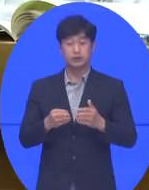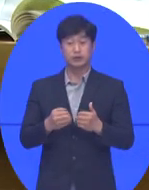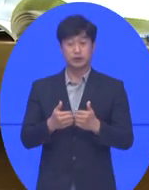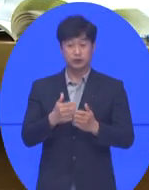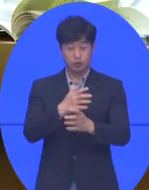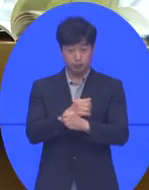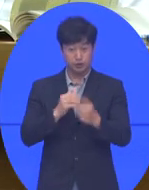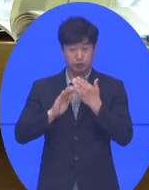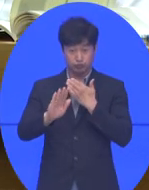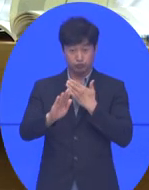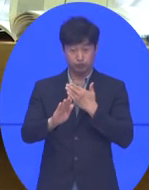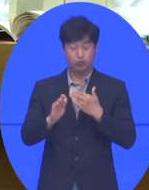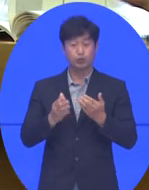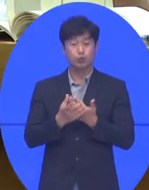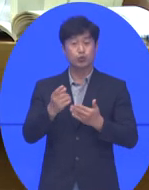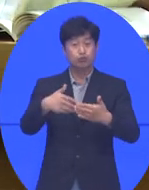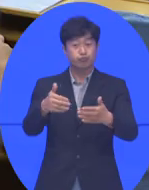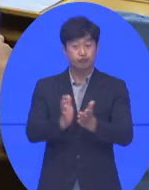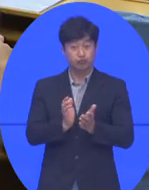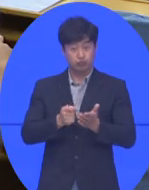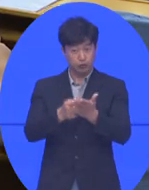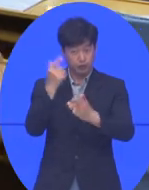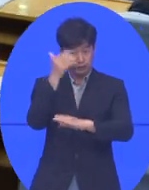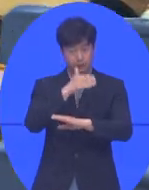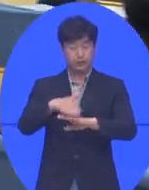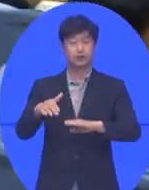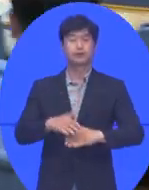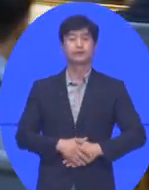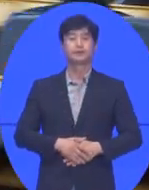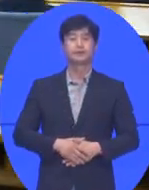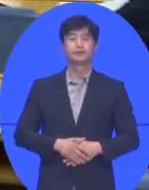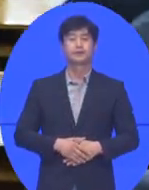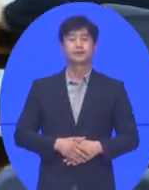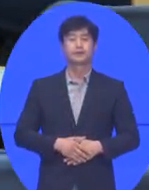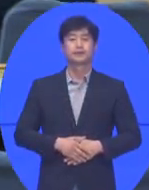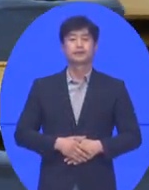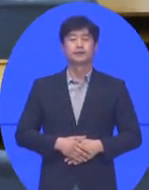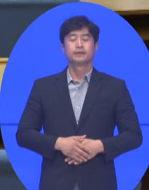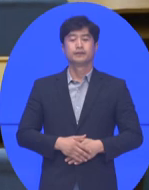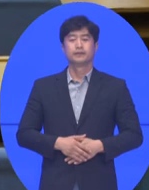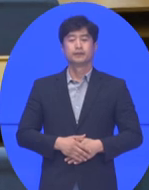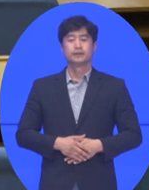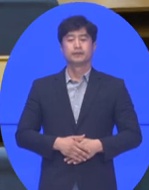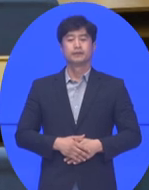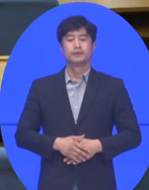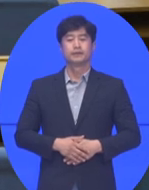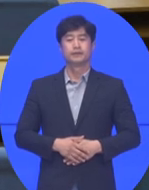통일부와 국토부에 건의할 방침입니다. 경기CCTV 최창순입니다.